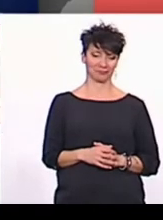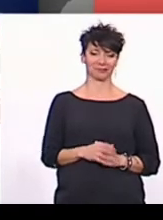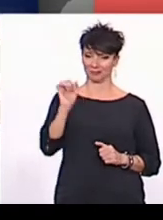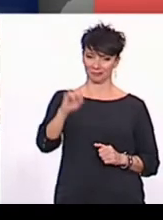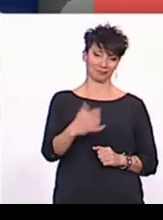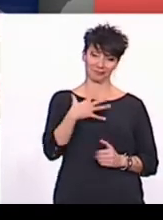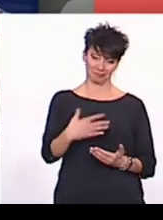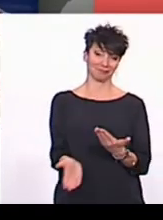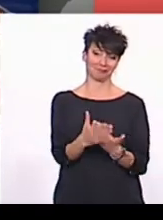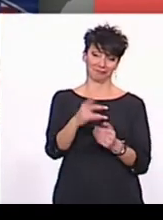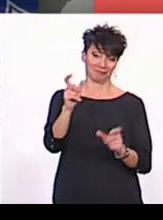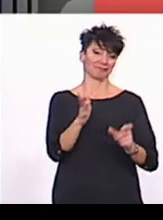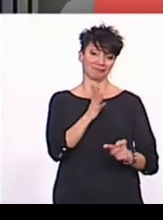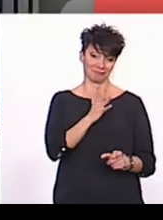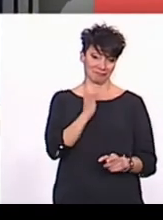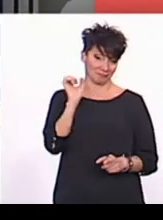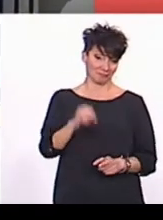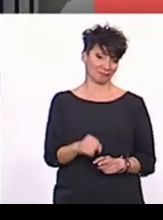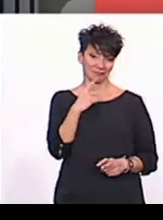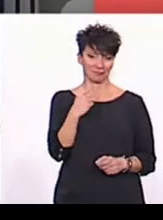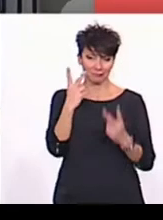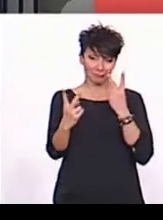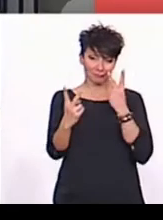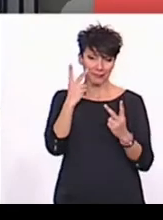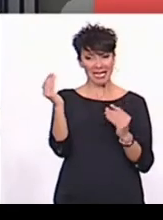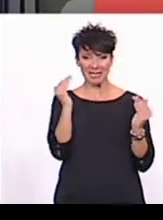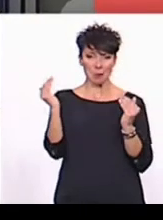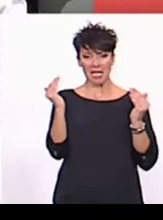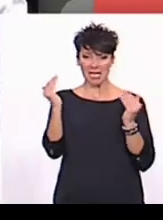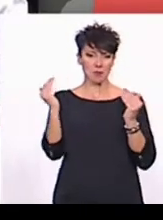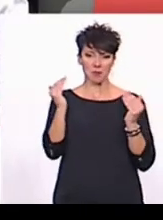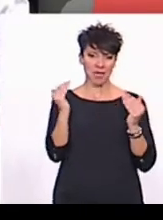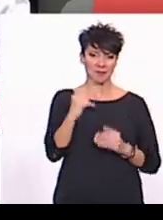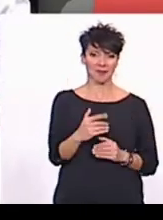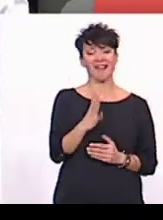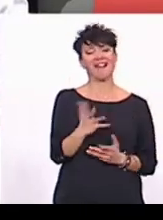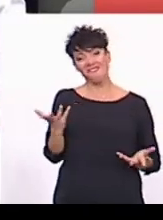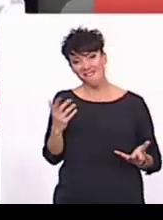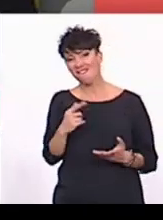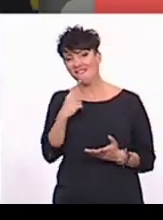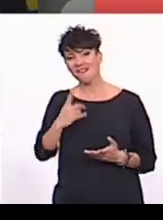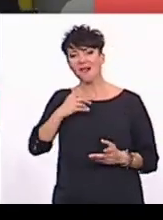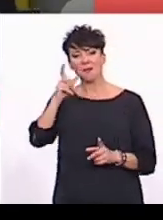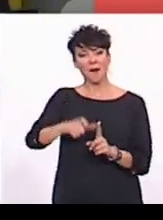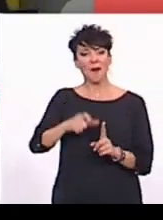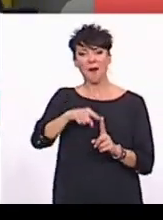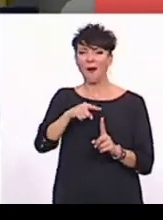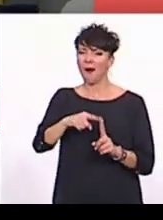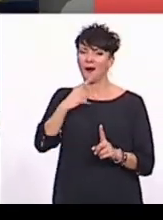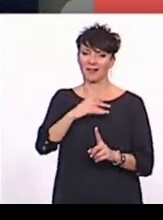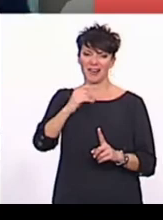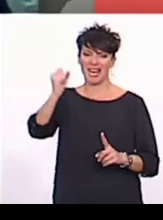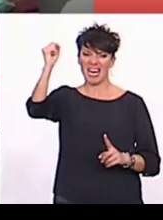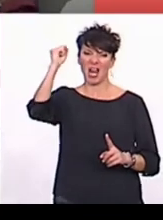Είμαστε εδώ πέρα για να βοηθήσουμε τον κόσμο ούτως ή άλλως. Έχουμε δει αρκετά ύποπτα, αρκετά. Αποφεύγουν τα μεγάλα λόγια και το χαρακτηρισμό